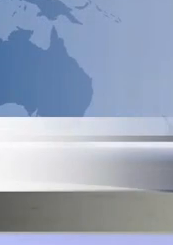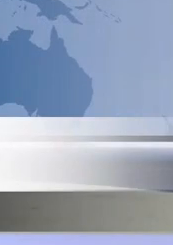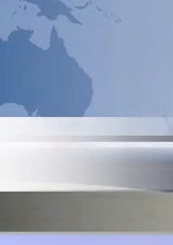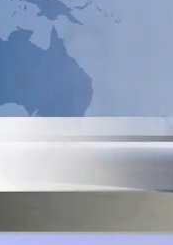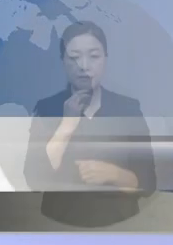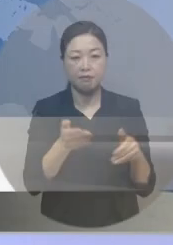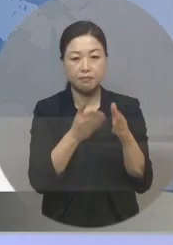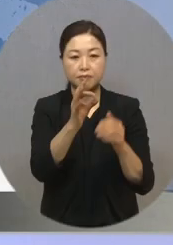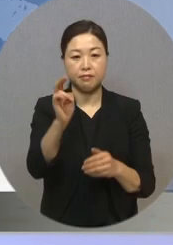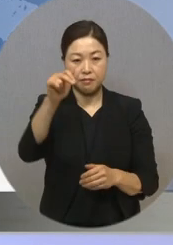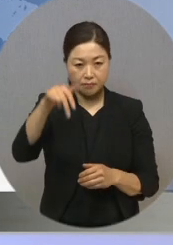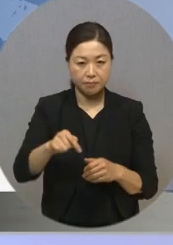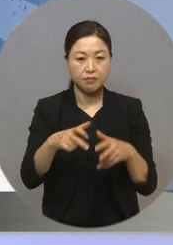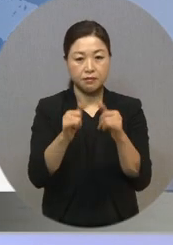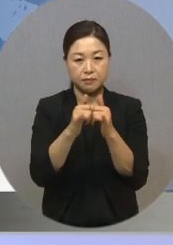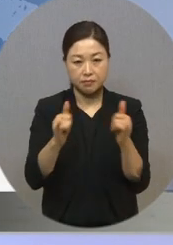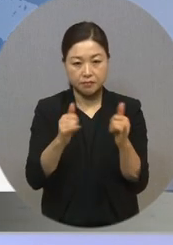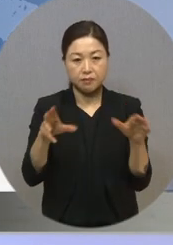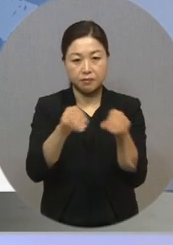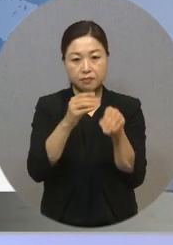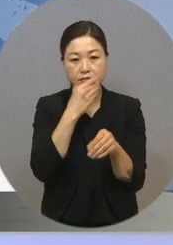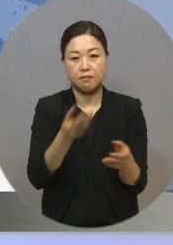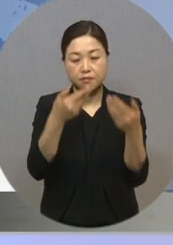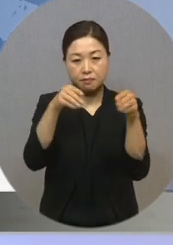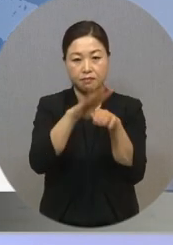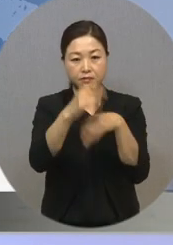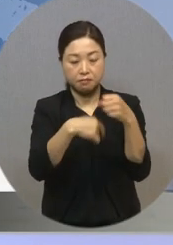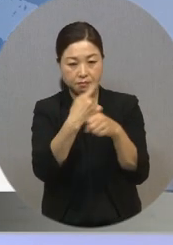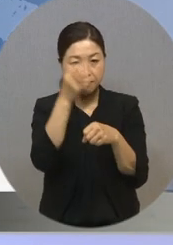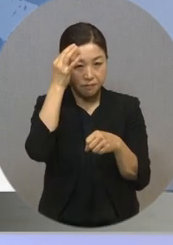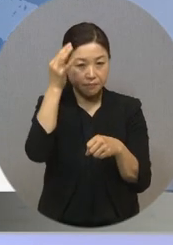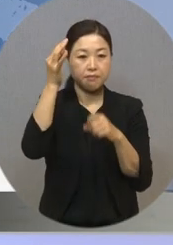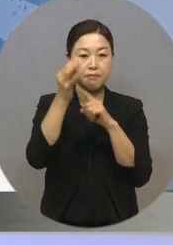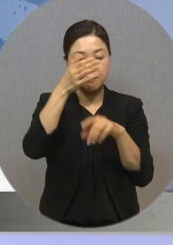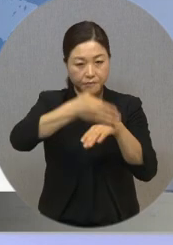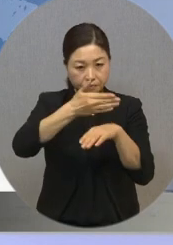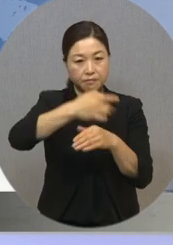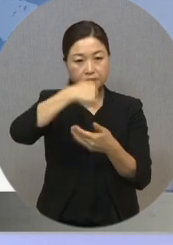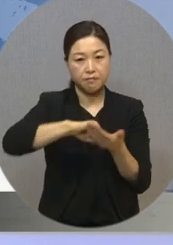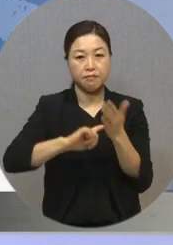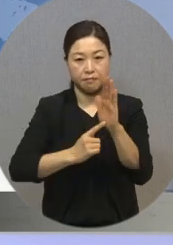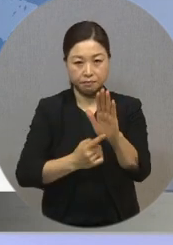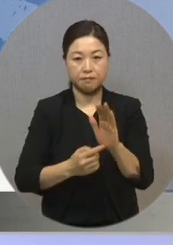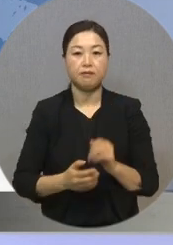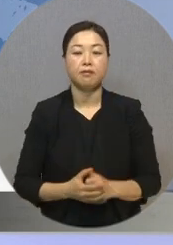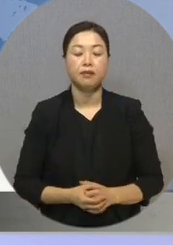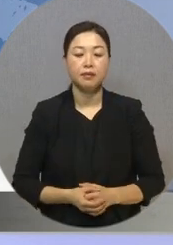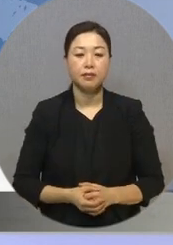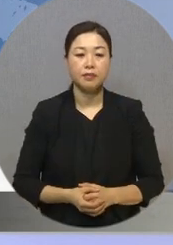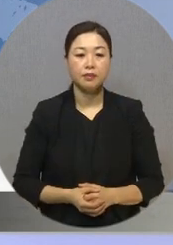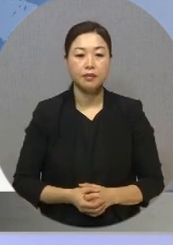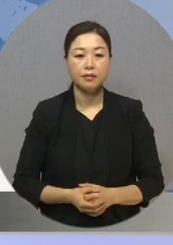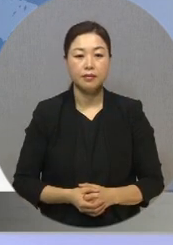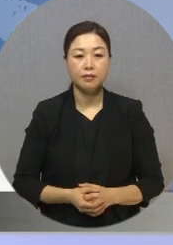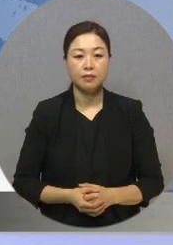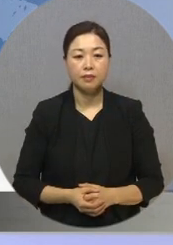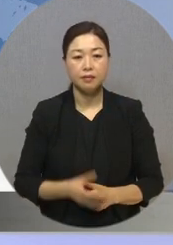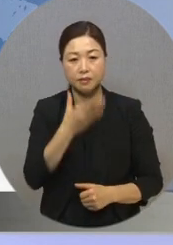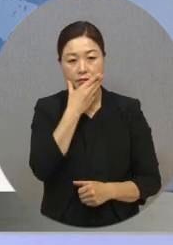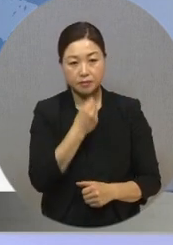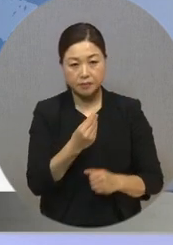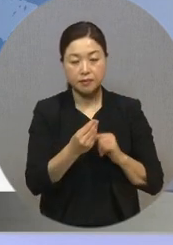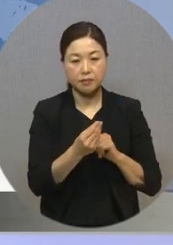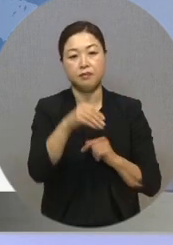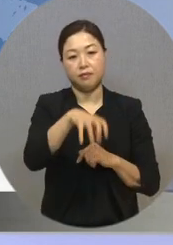경기도 양주시 장애인 종합복지관이 한해를 돌아보며 감사와 마음을 전하는 시간을 보냈습니다 복지관